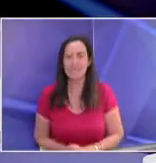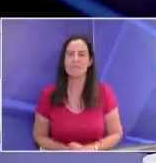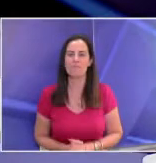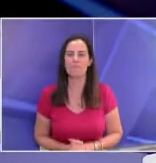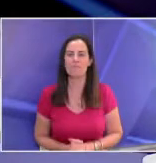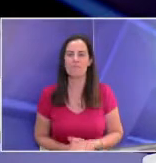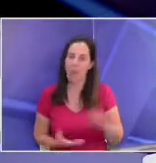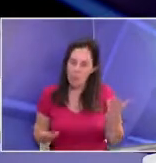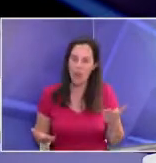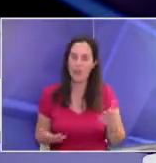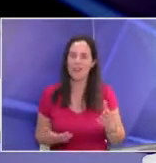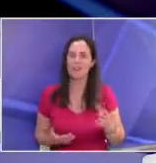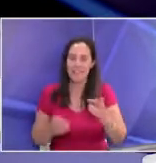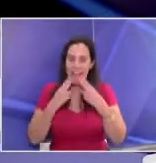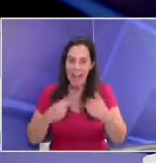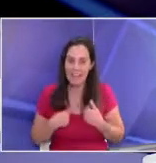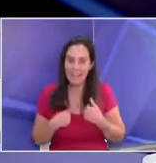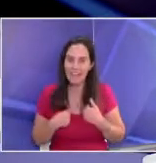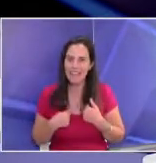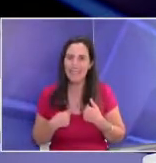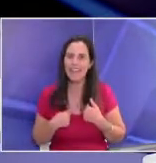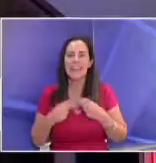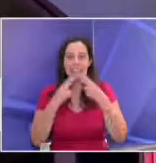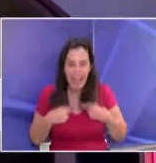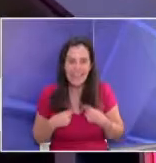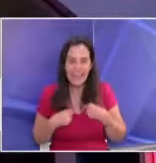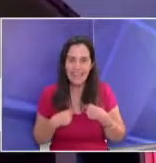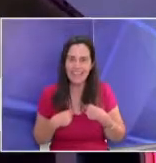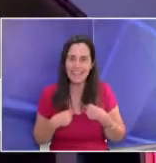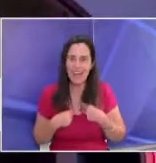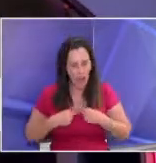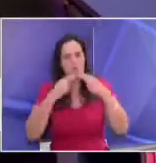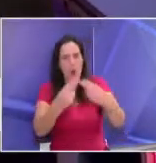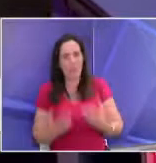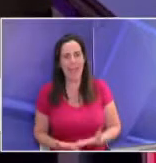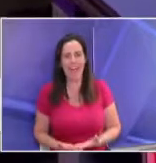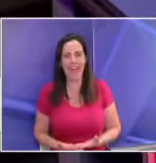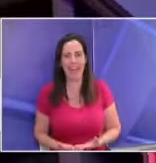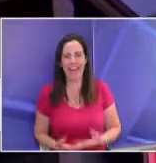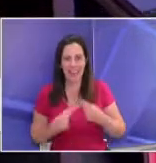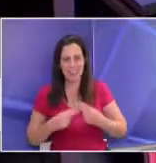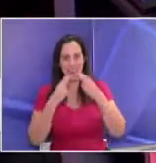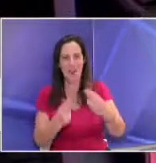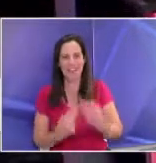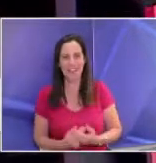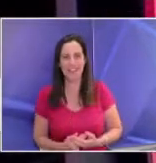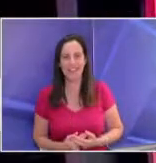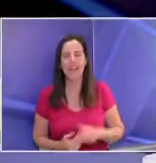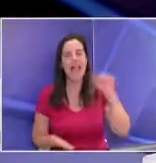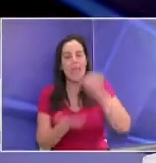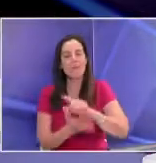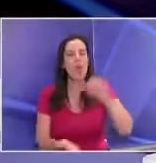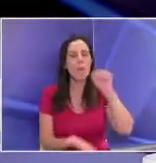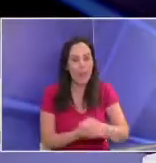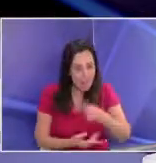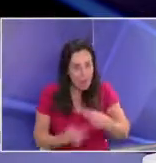כי אני עשיתי מחקר. תענה לי. לא, מחקר שעשית. אני עונה לך. לא, אני רוצה... אני עונה לך. מלממן או לא